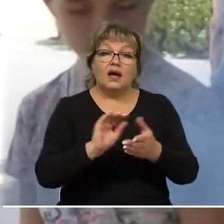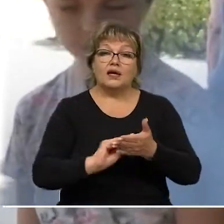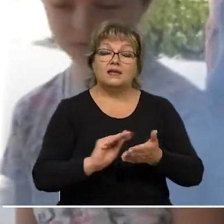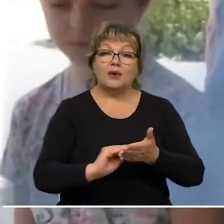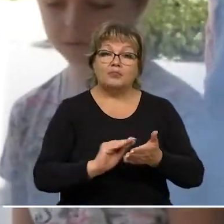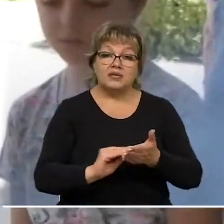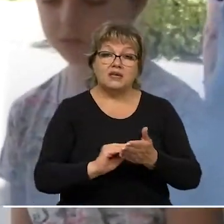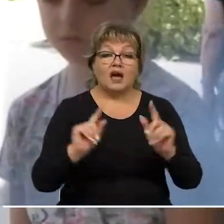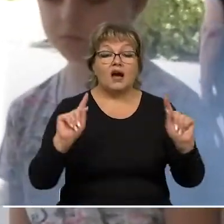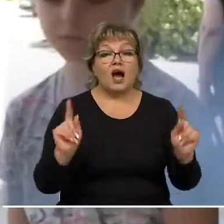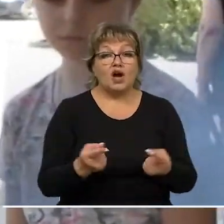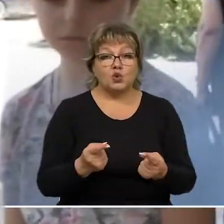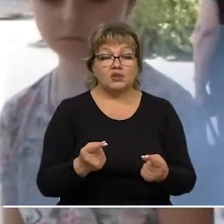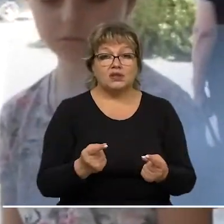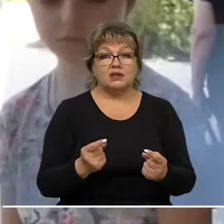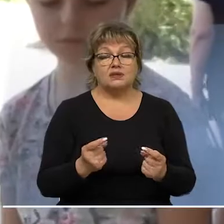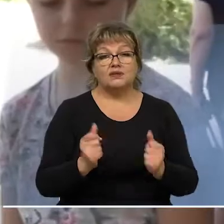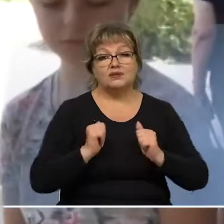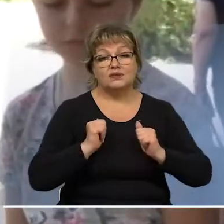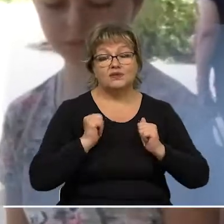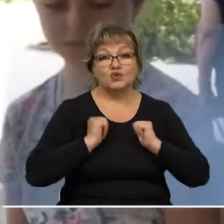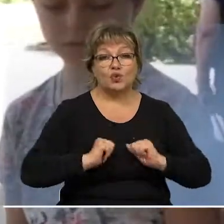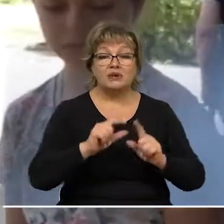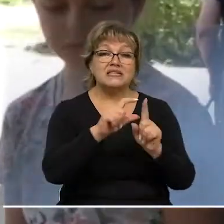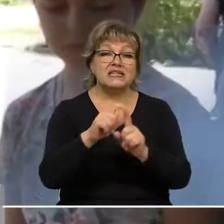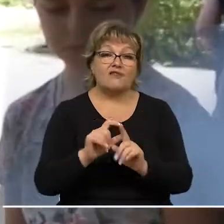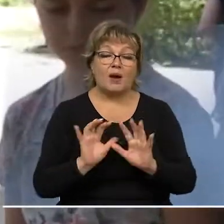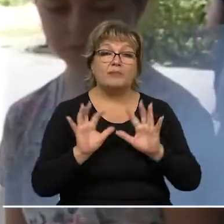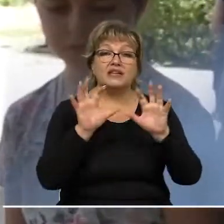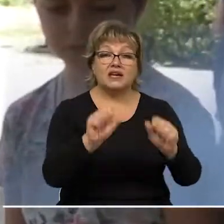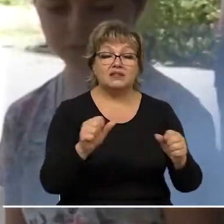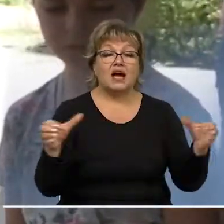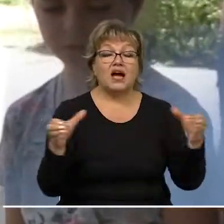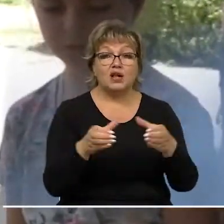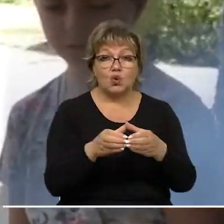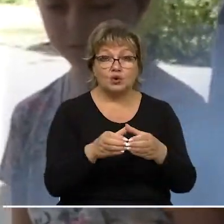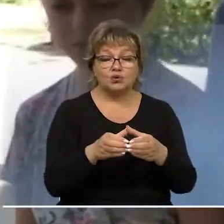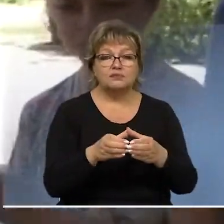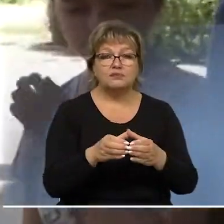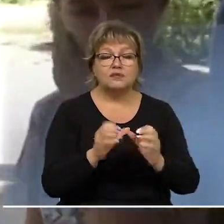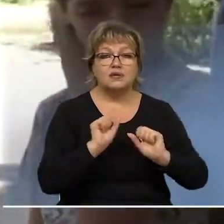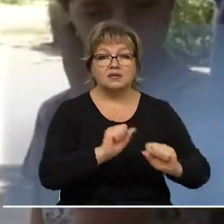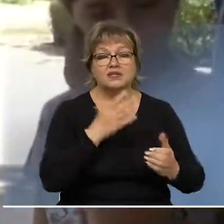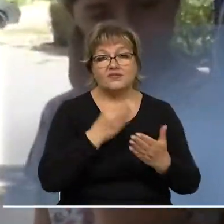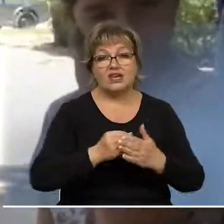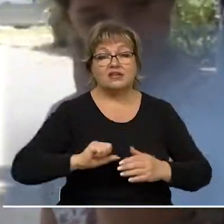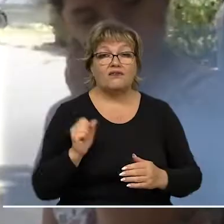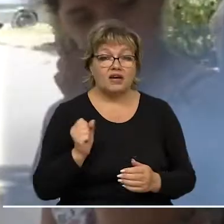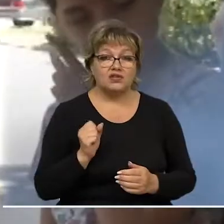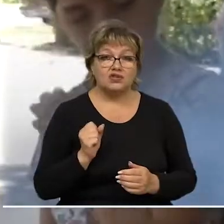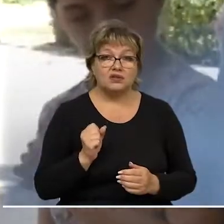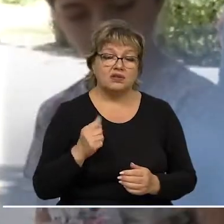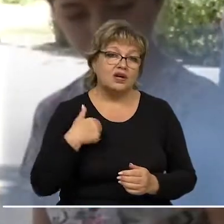как написано короткие ступы и слова при нападении на колонну от нажал отправить